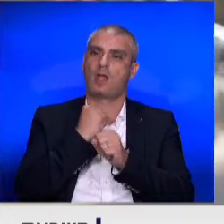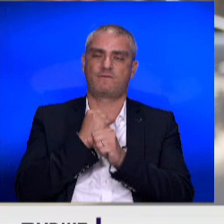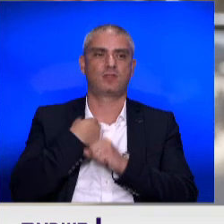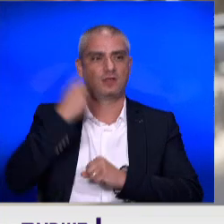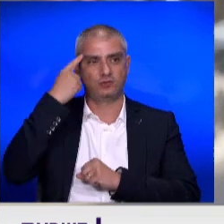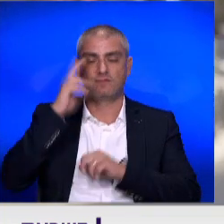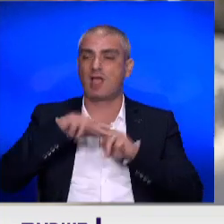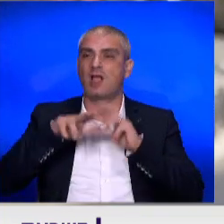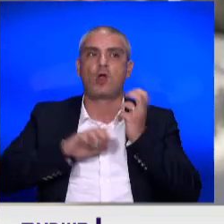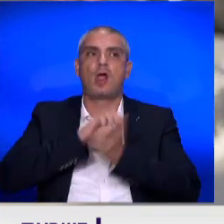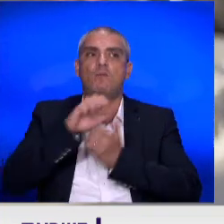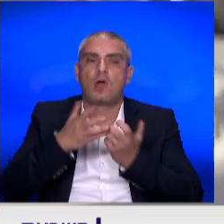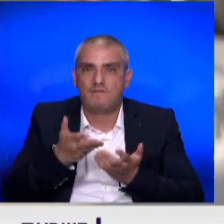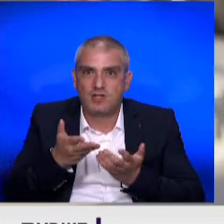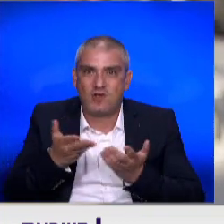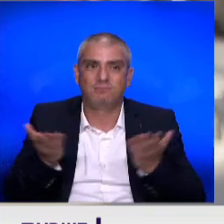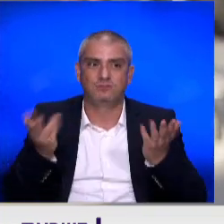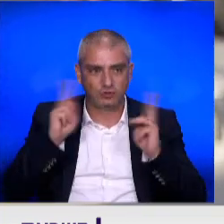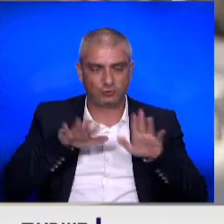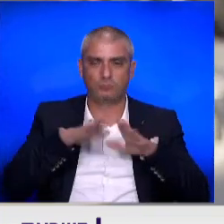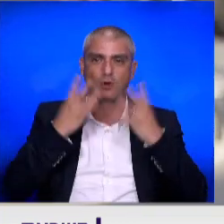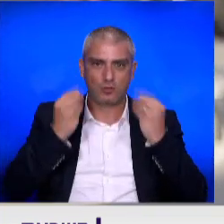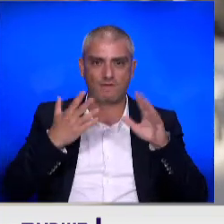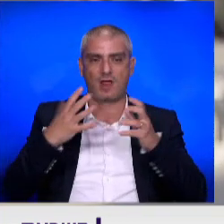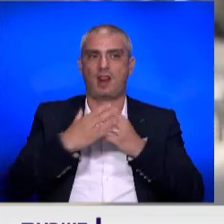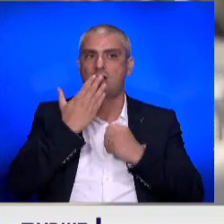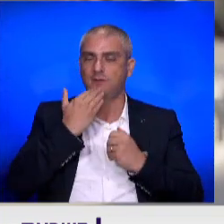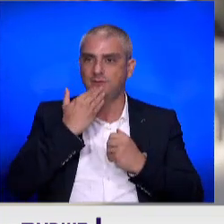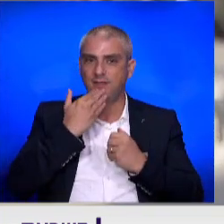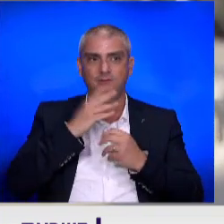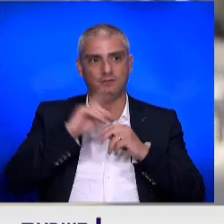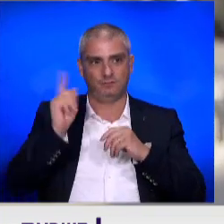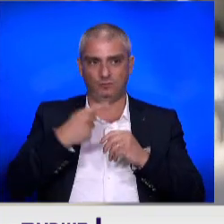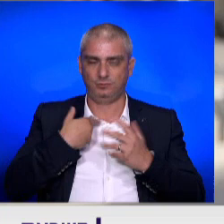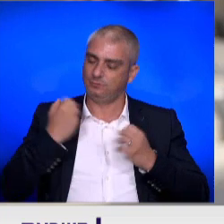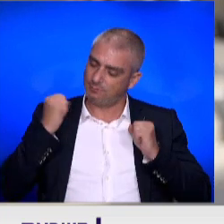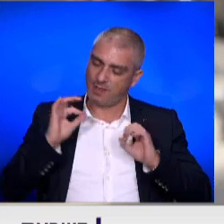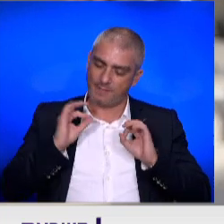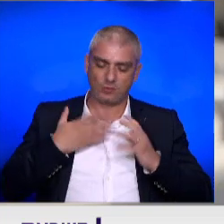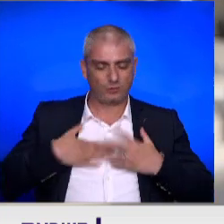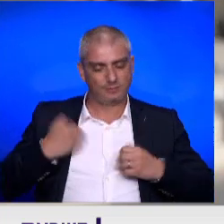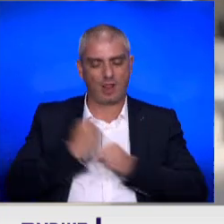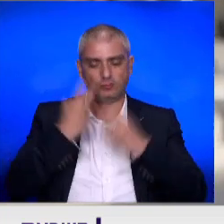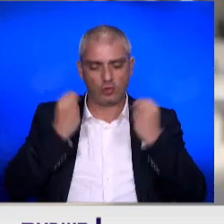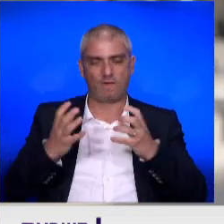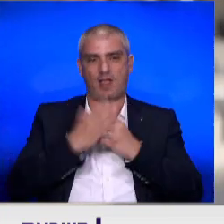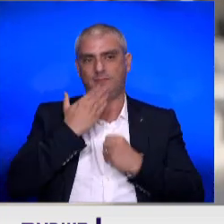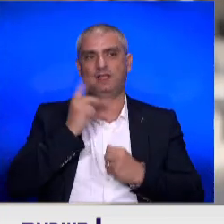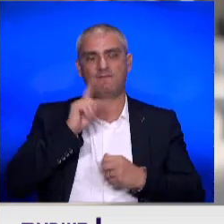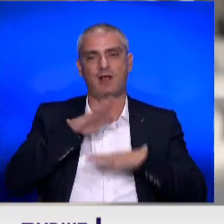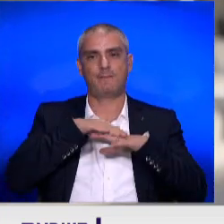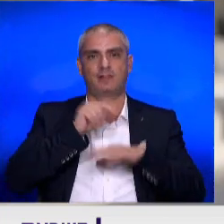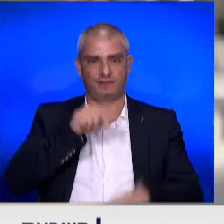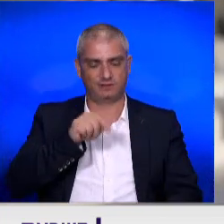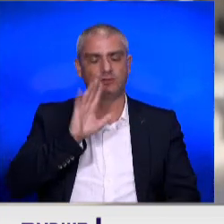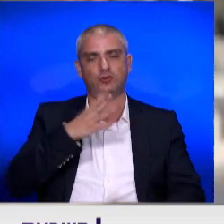כל המורכבויות, יש ממשלה טובה לעם ישראל, וכולנו מסתערים באמת בשביל לעשות טוב לעם ישראל, ואני חושב שגם בתפקיד הזה